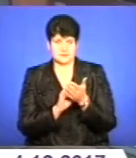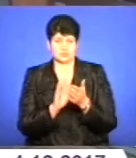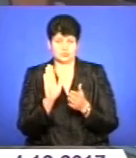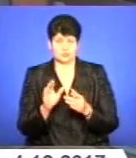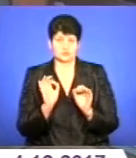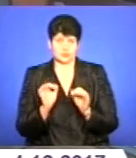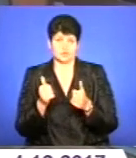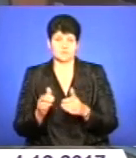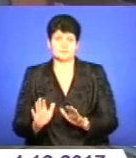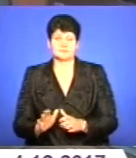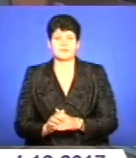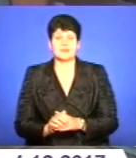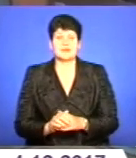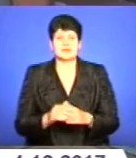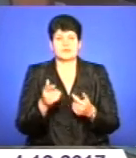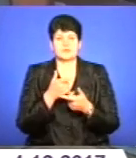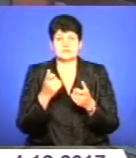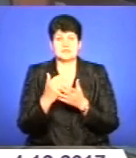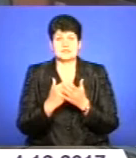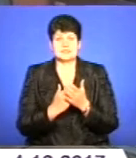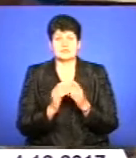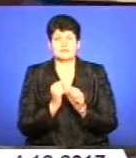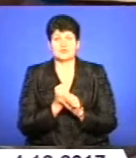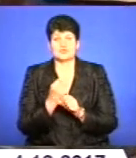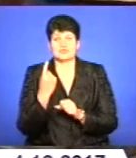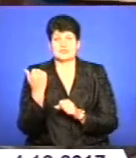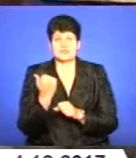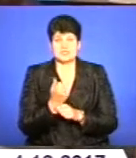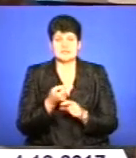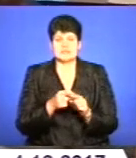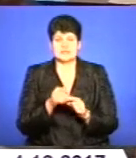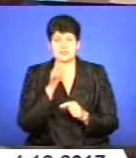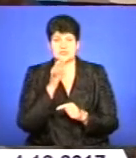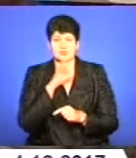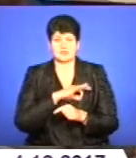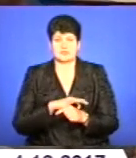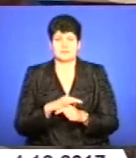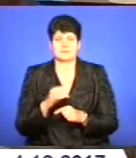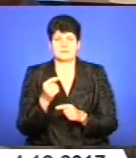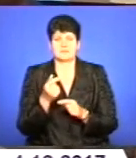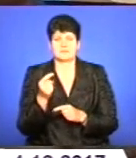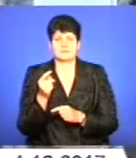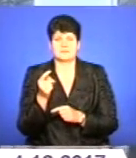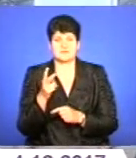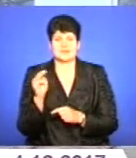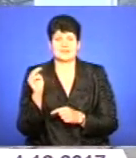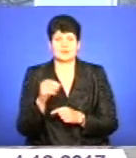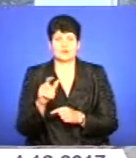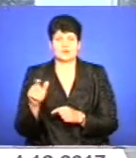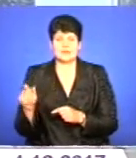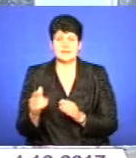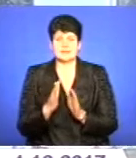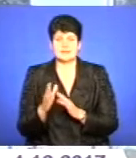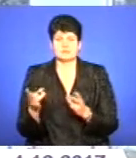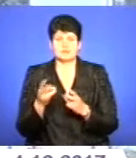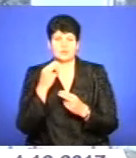Електронна медична інформаційна система працює лише тиждень. За цей час нею скористалося майже 1500 людей. Втім, система ще